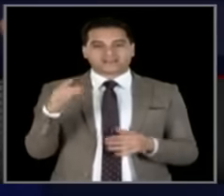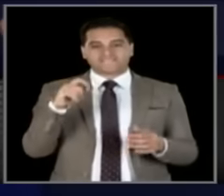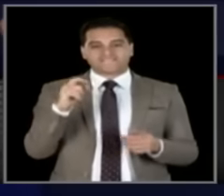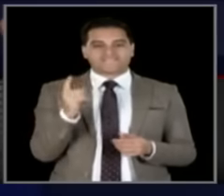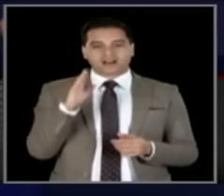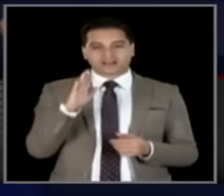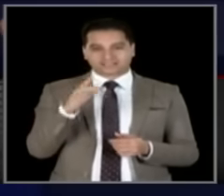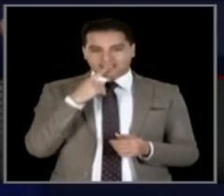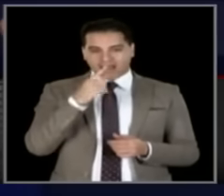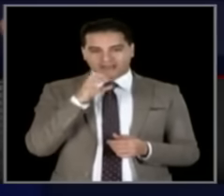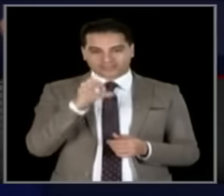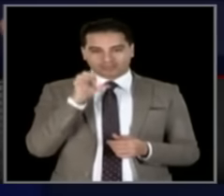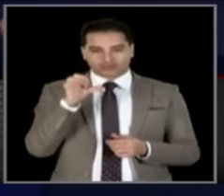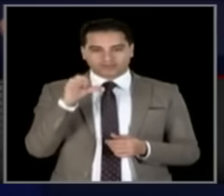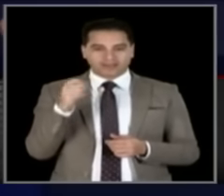سنة